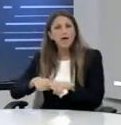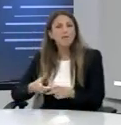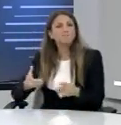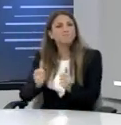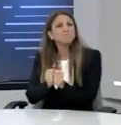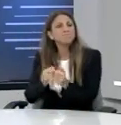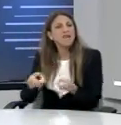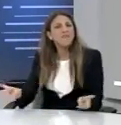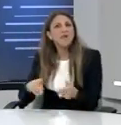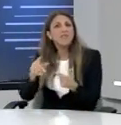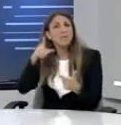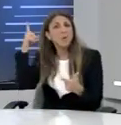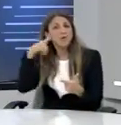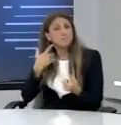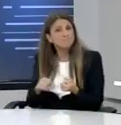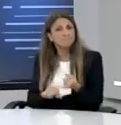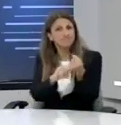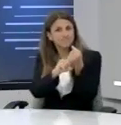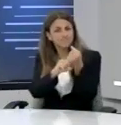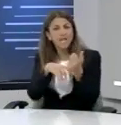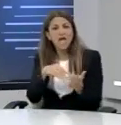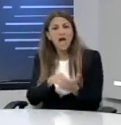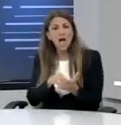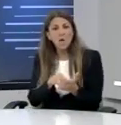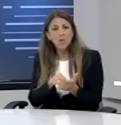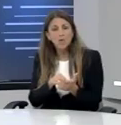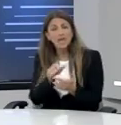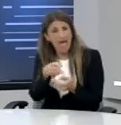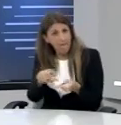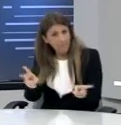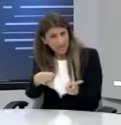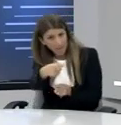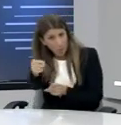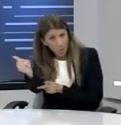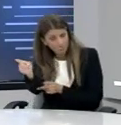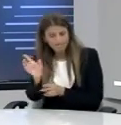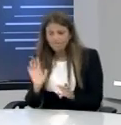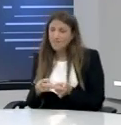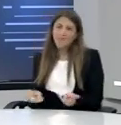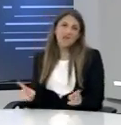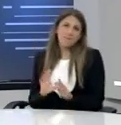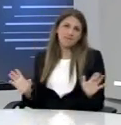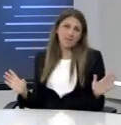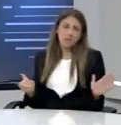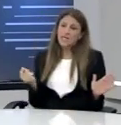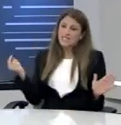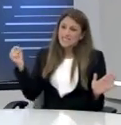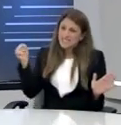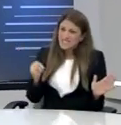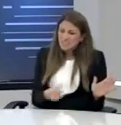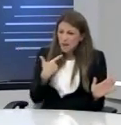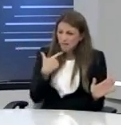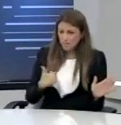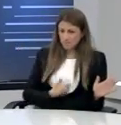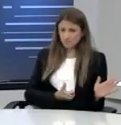τη δημοκρατία. Και στο τέλος της ημέρας δεν σας επιτρέπω να κάνετε σήμερα εμπόριο